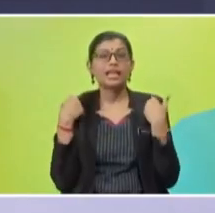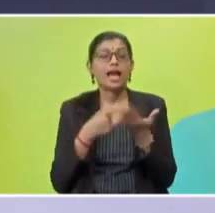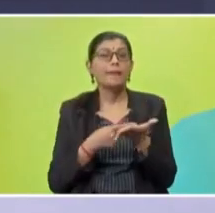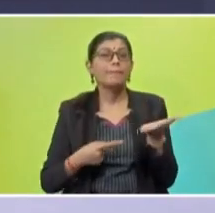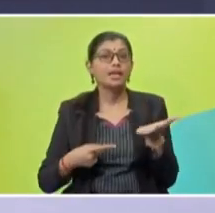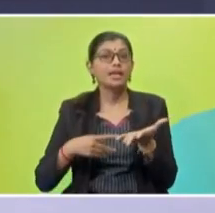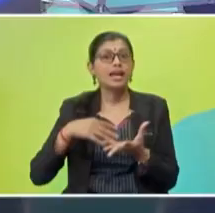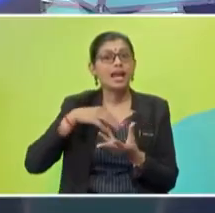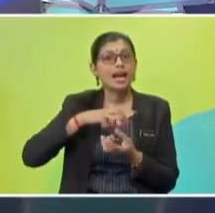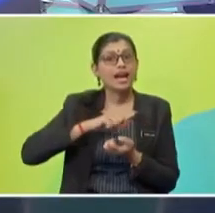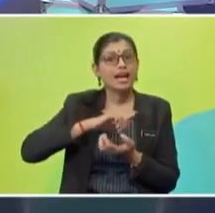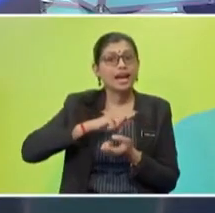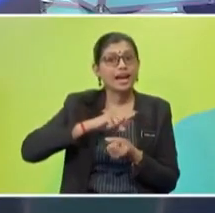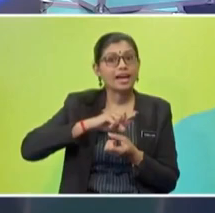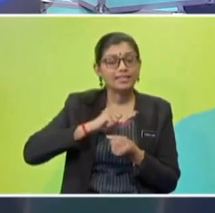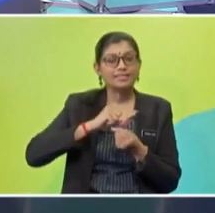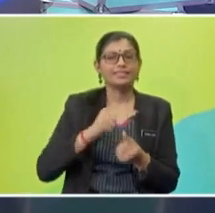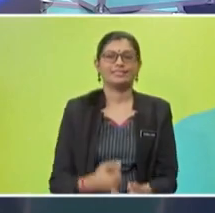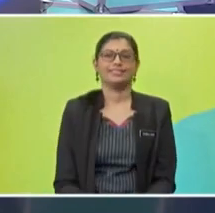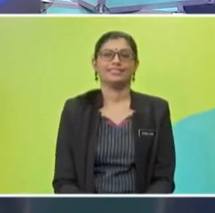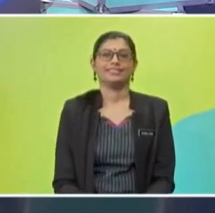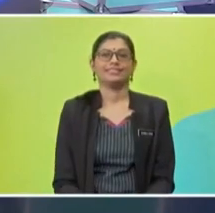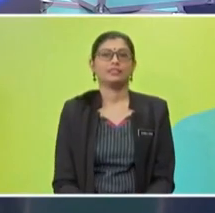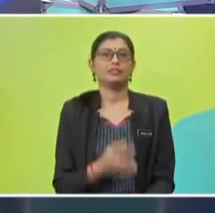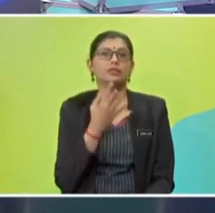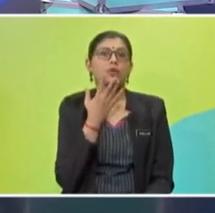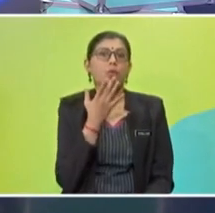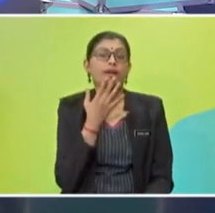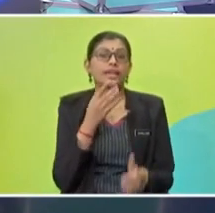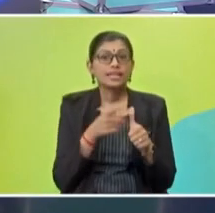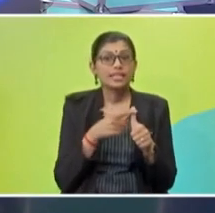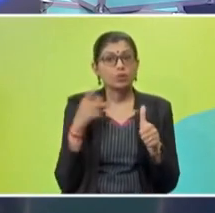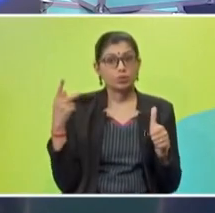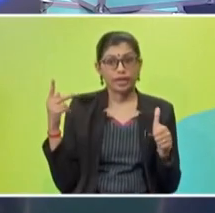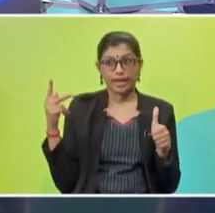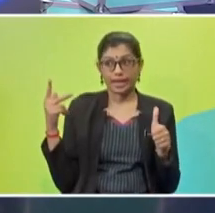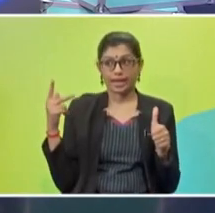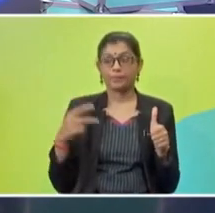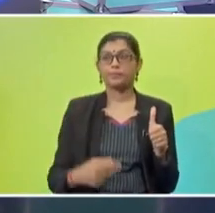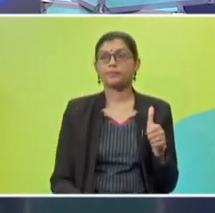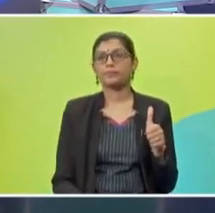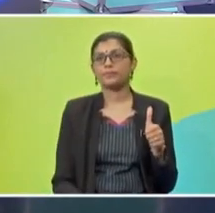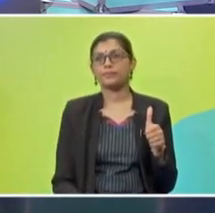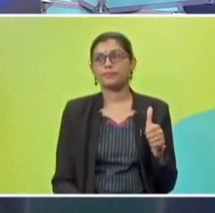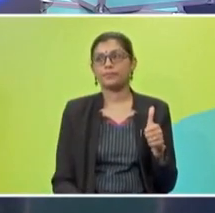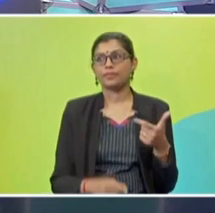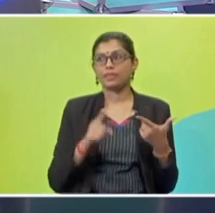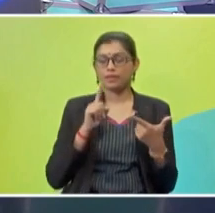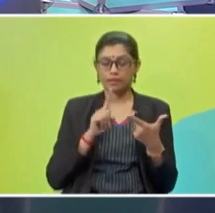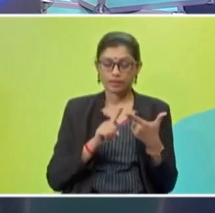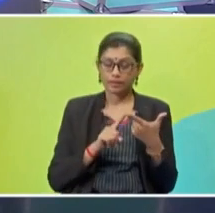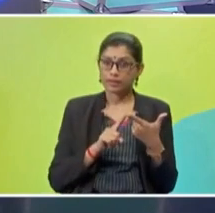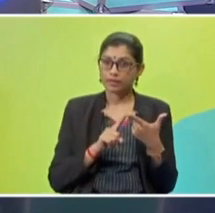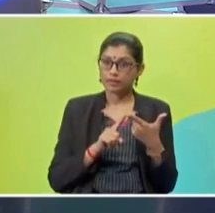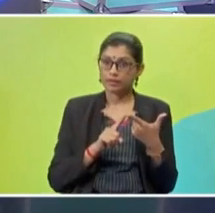untuk yang dikit enak guna warna kita guna warnetnya untuk badan Oke out